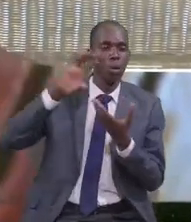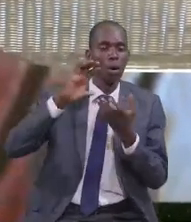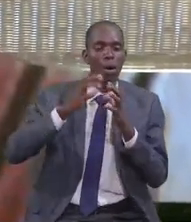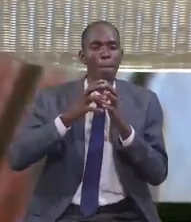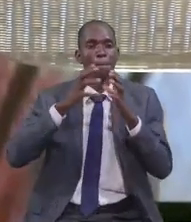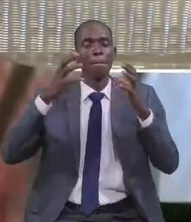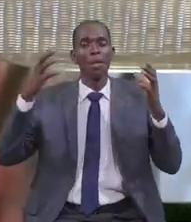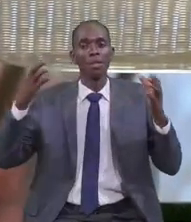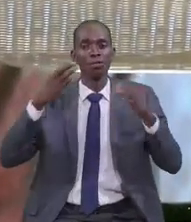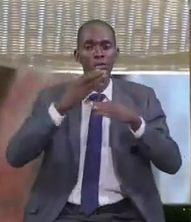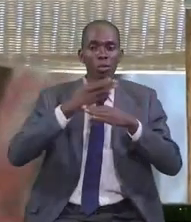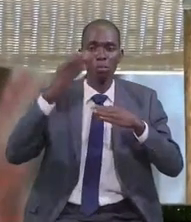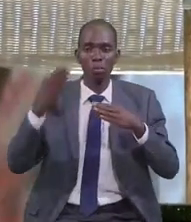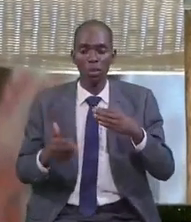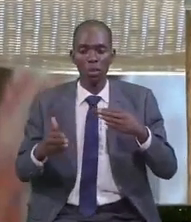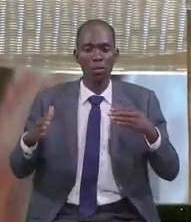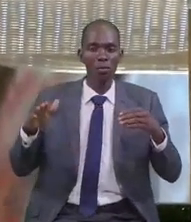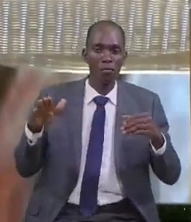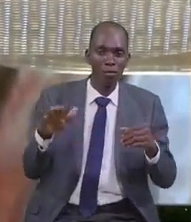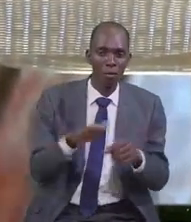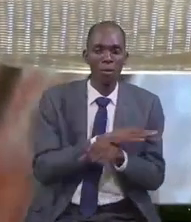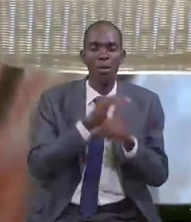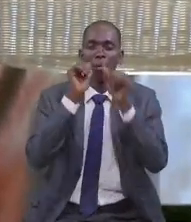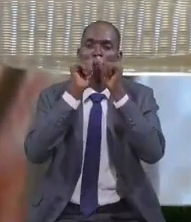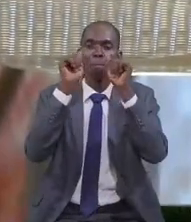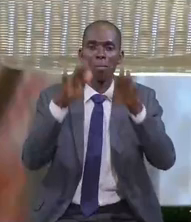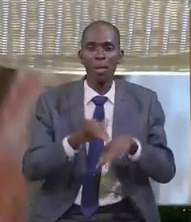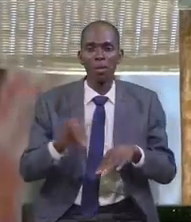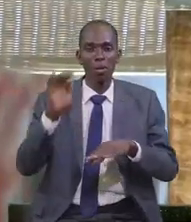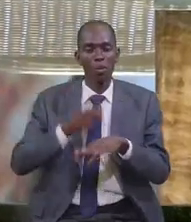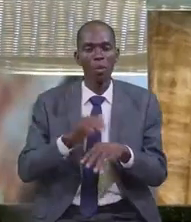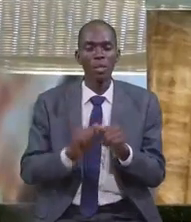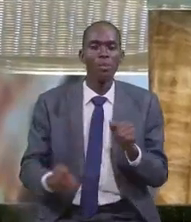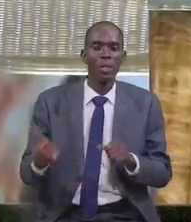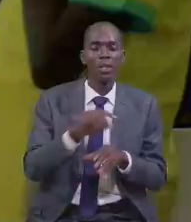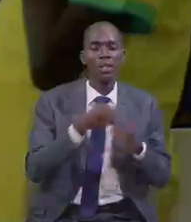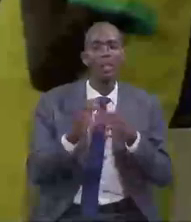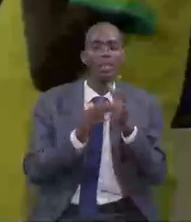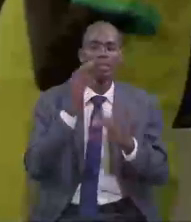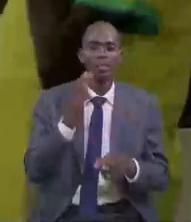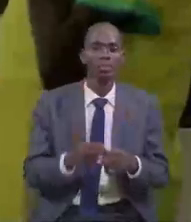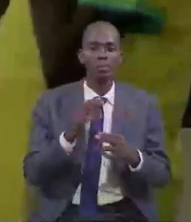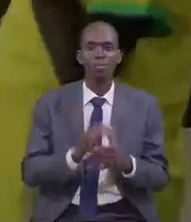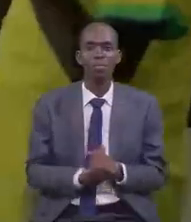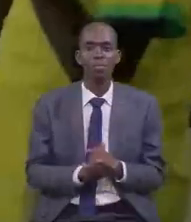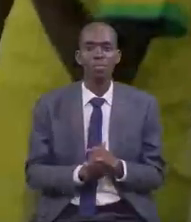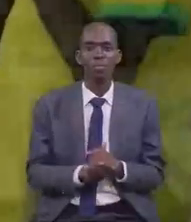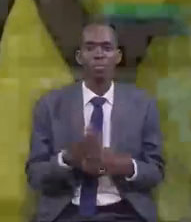l'abondance, la totalité de ses bénédictions sur tout le monde. Que le Seigneur vous